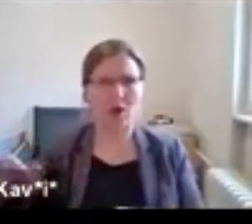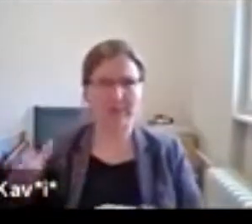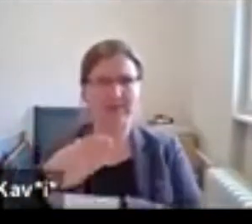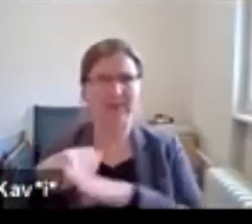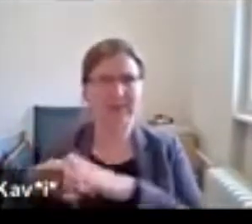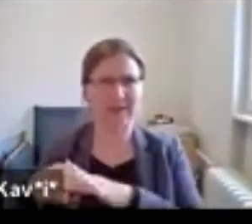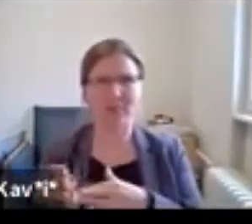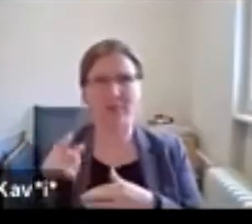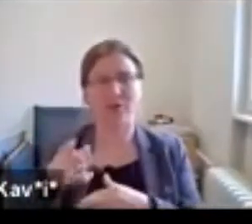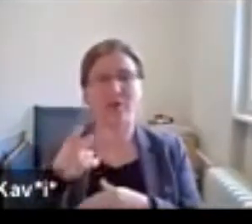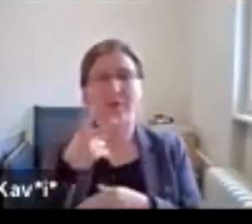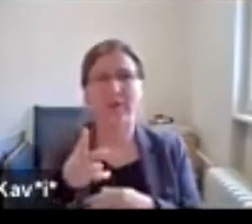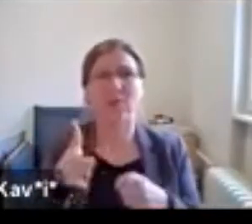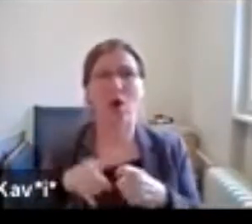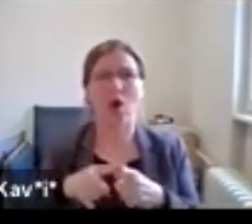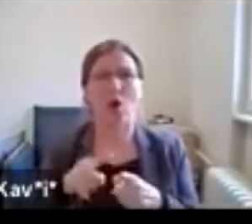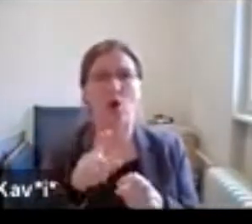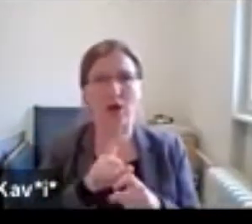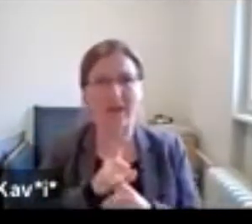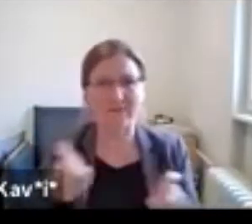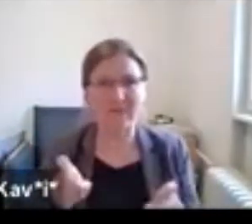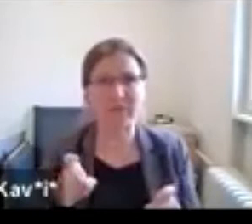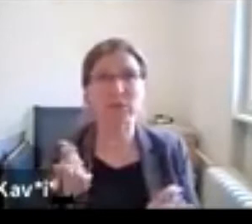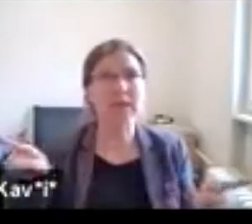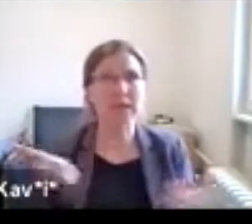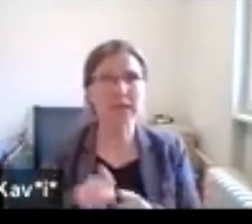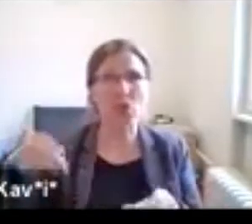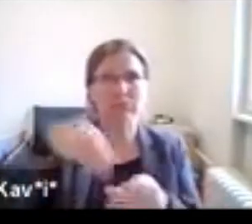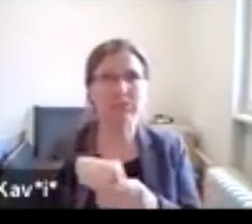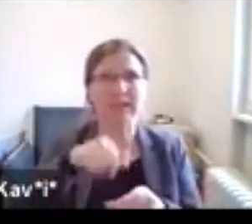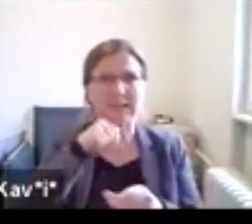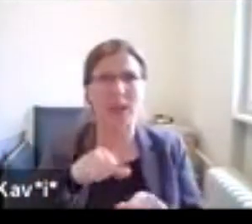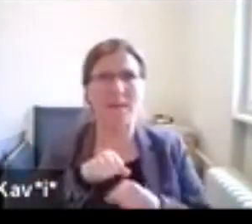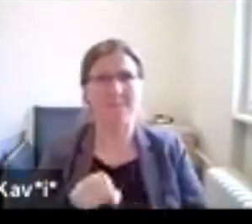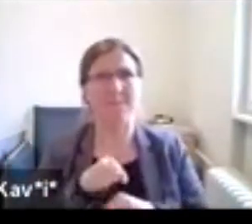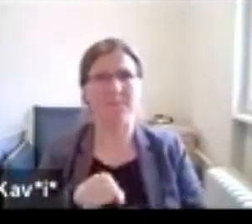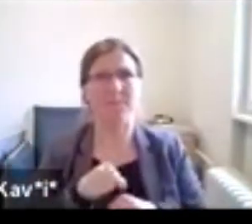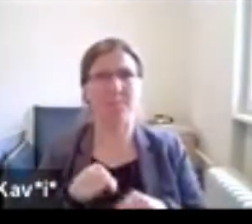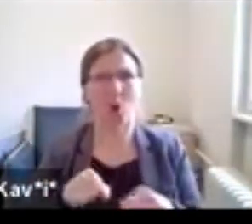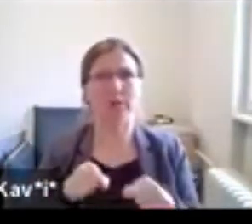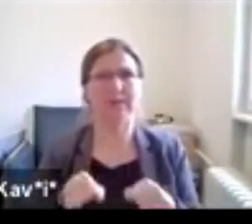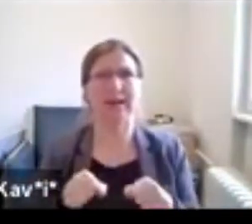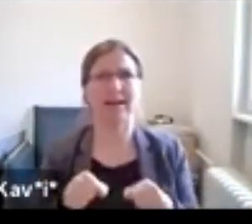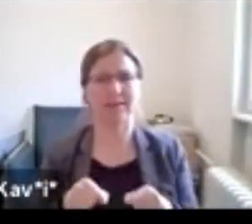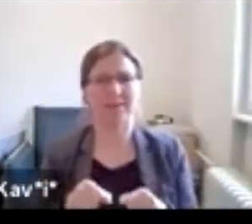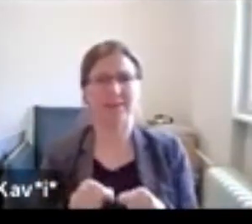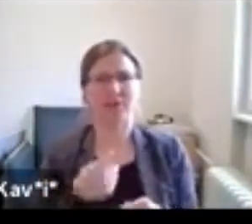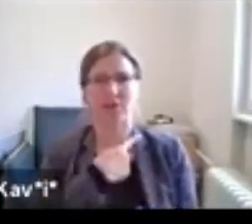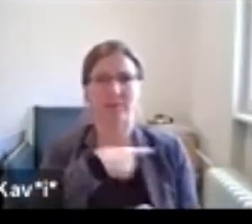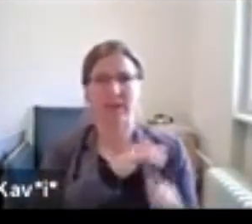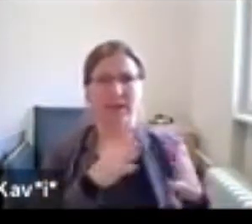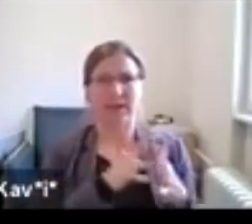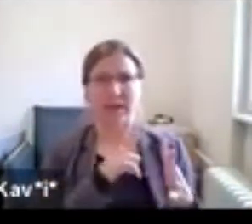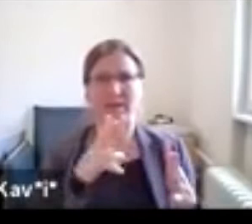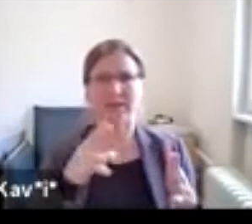sve pogodio i taj potres u isto to vrijeme, kako je to sve započelo, i to je gradsku upravu i kao grad